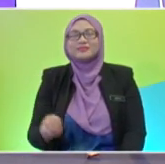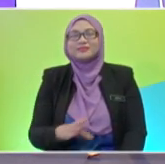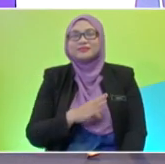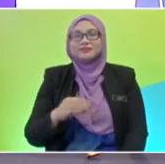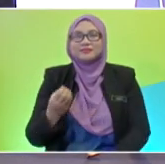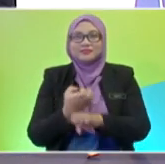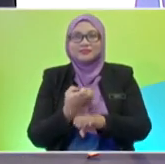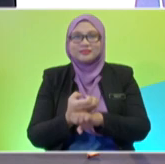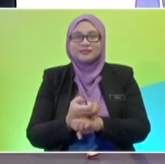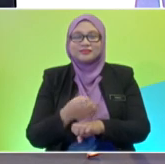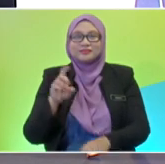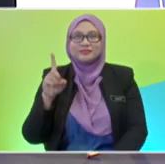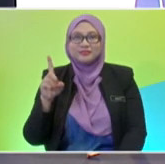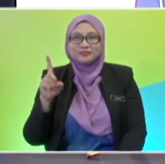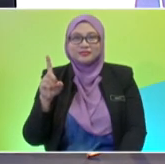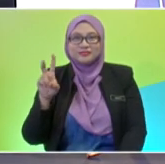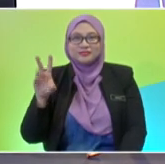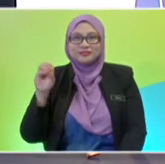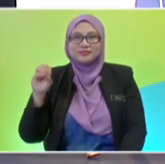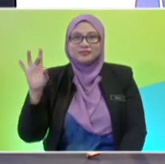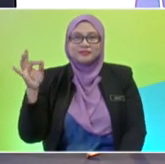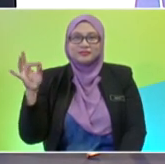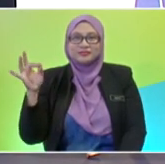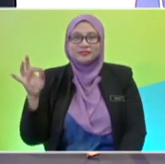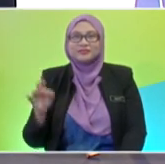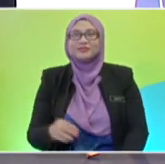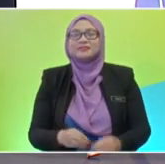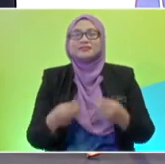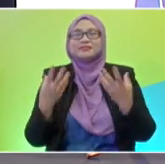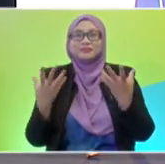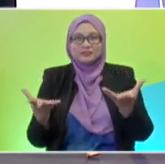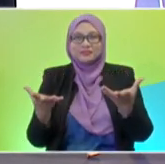2018 100 m 400 meter numpak jauh